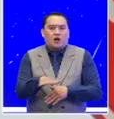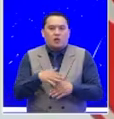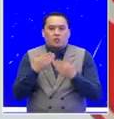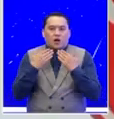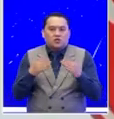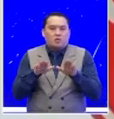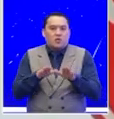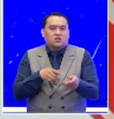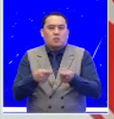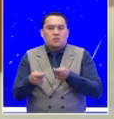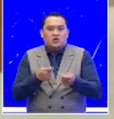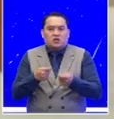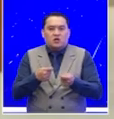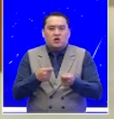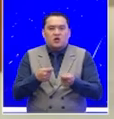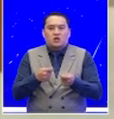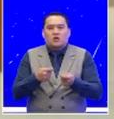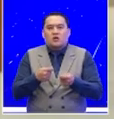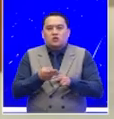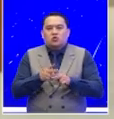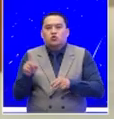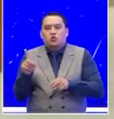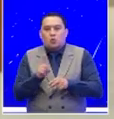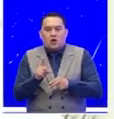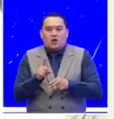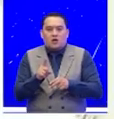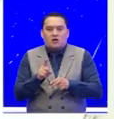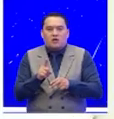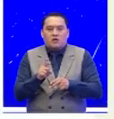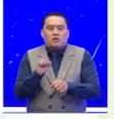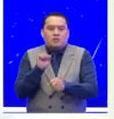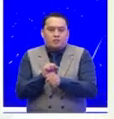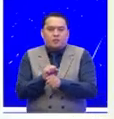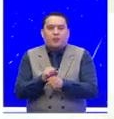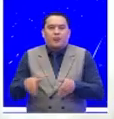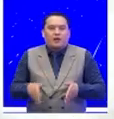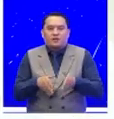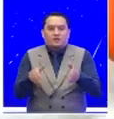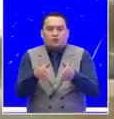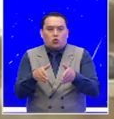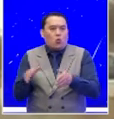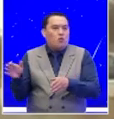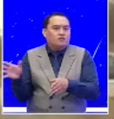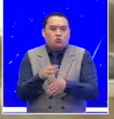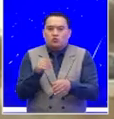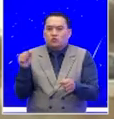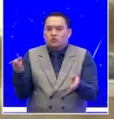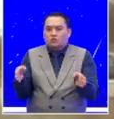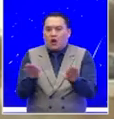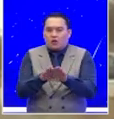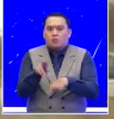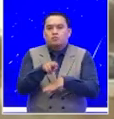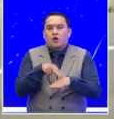последнего местным властям пришлось вырыть траншеи, чтобы воспрепятствовать движению автомашин. Несмотря на все запреты,